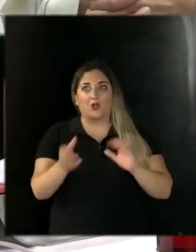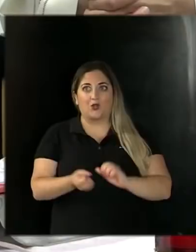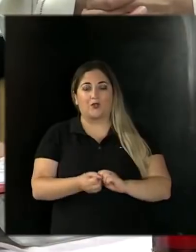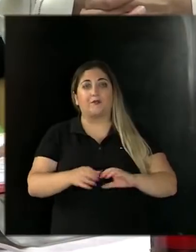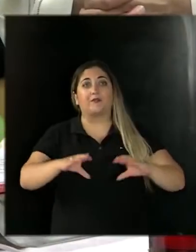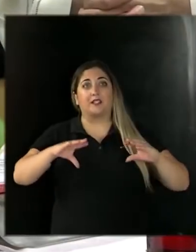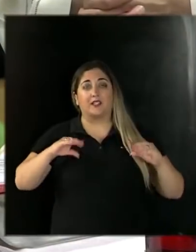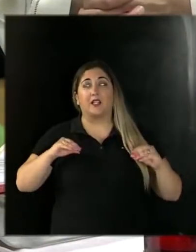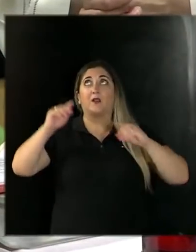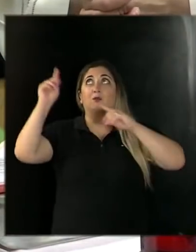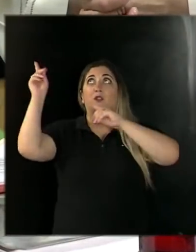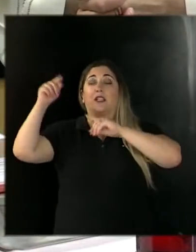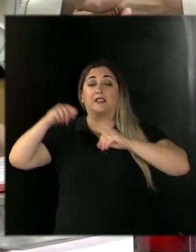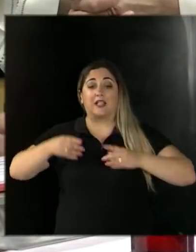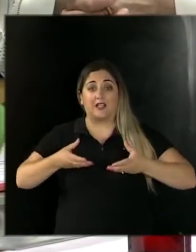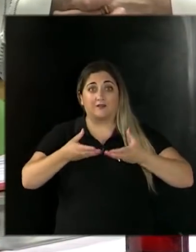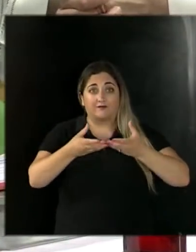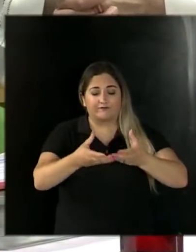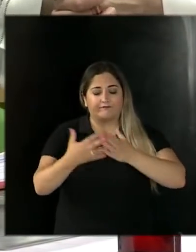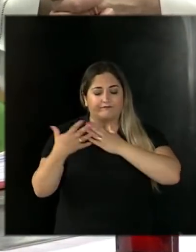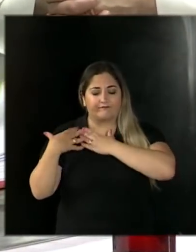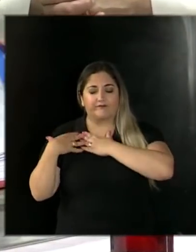kollox.